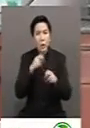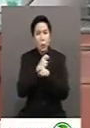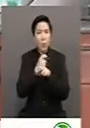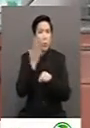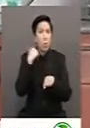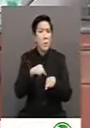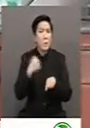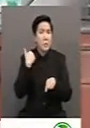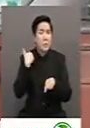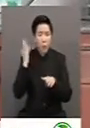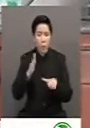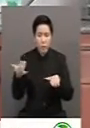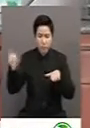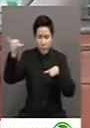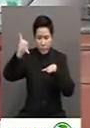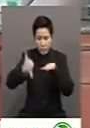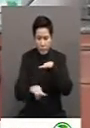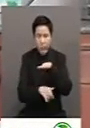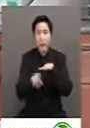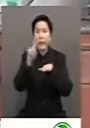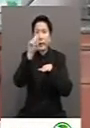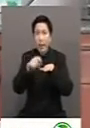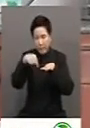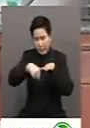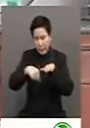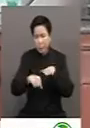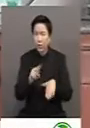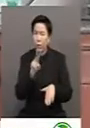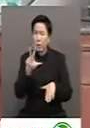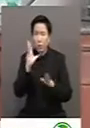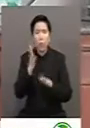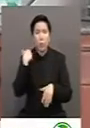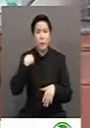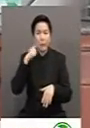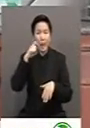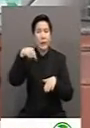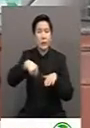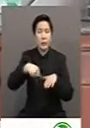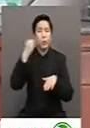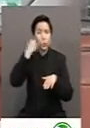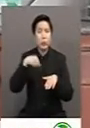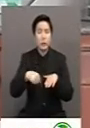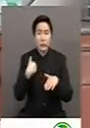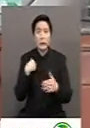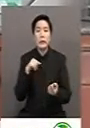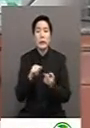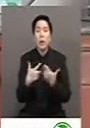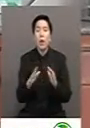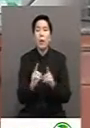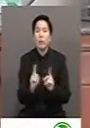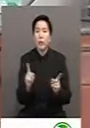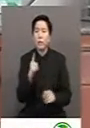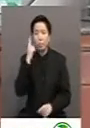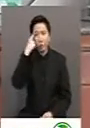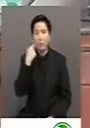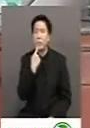มีผู้ดำน้ำและเสียชีวิตตรงนั้นมา2-3 คนนะก็จะเจอแต่ว่าจะไม่ยืนยัน